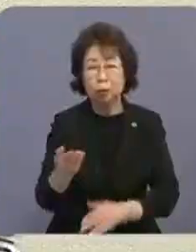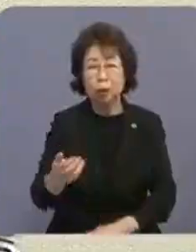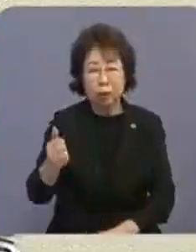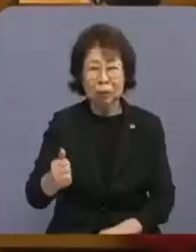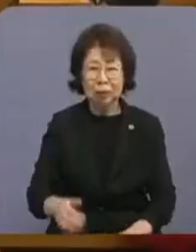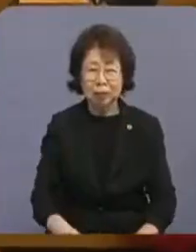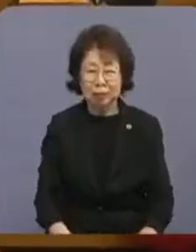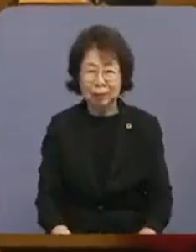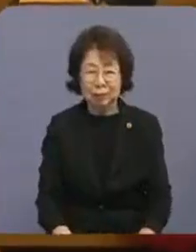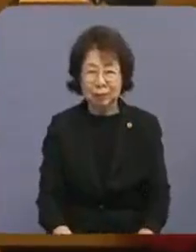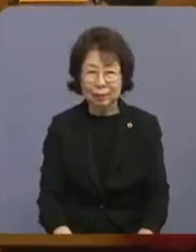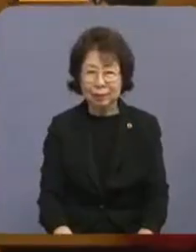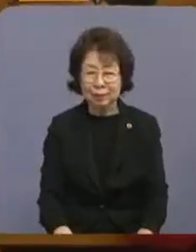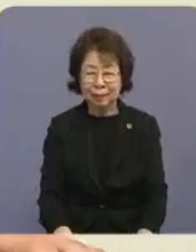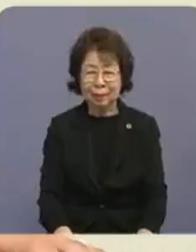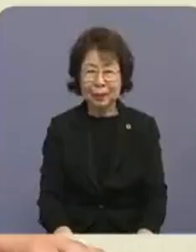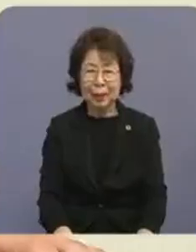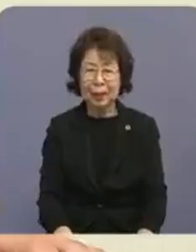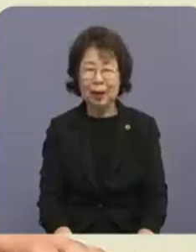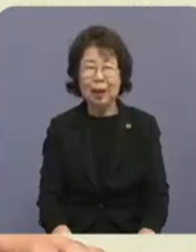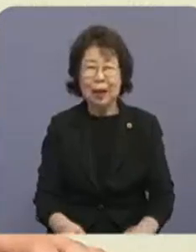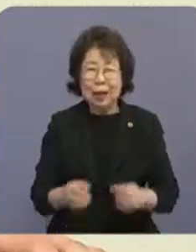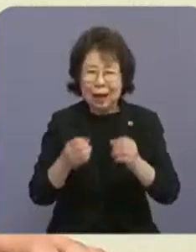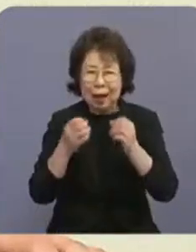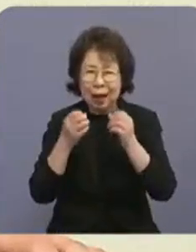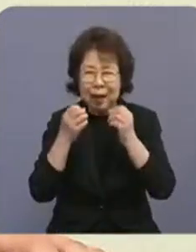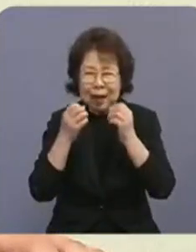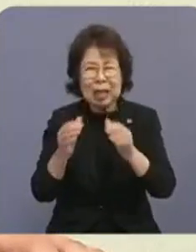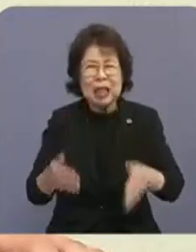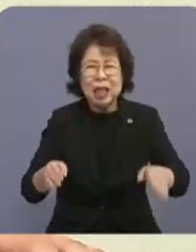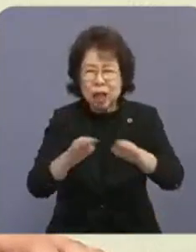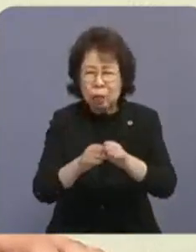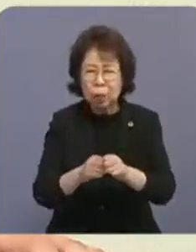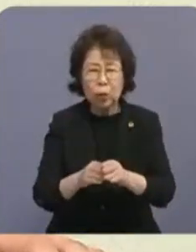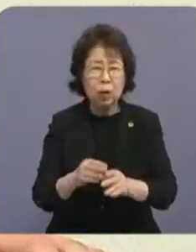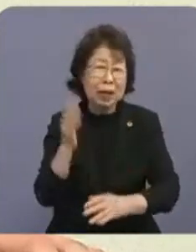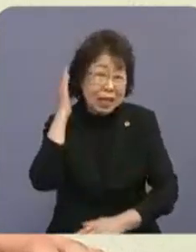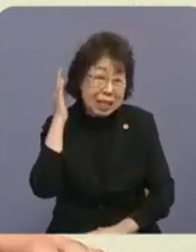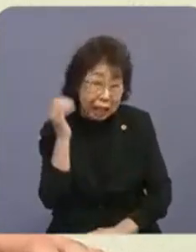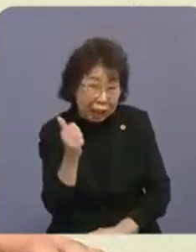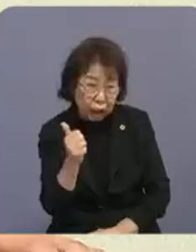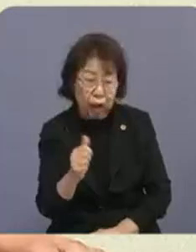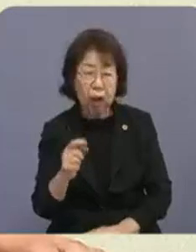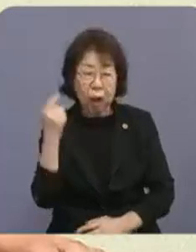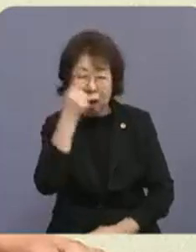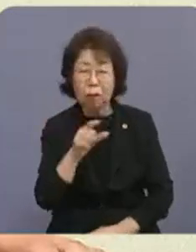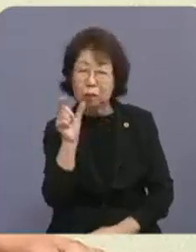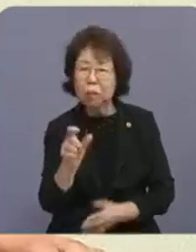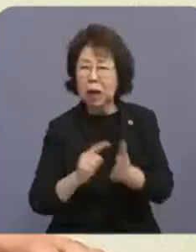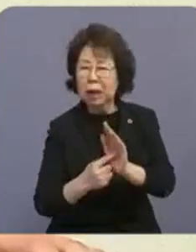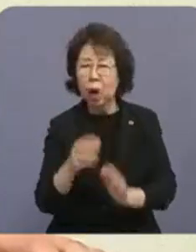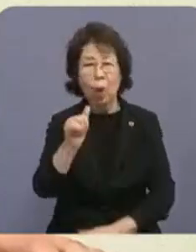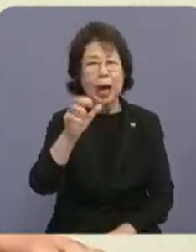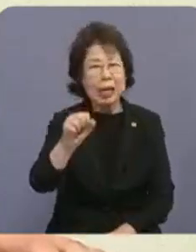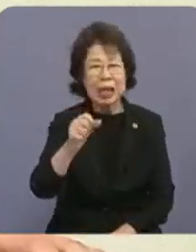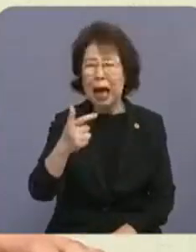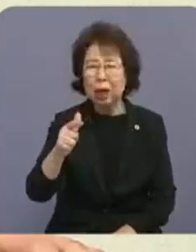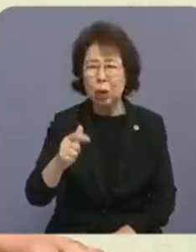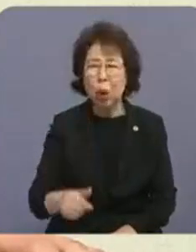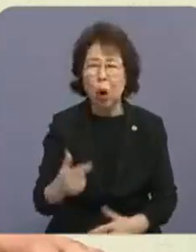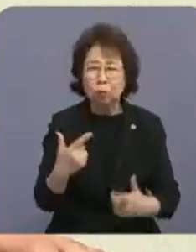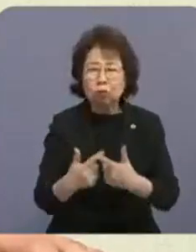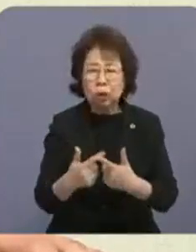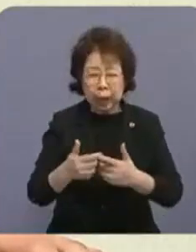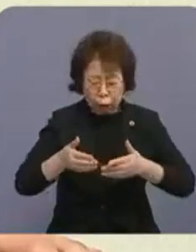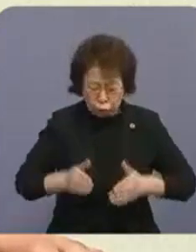좋겠다. 실물의 성격이 대통령 기념관으로 확정된다면 그것은 YS 기념관이 아니라 가칭 부산